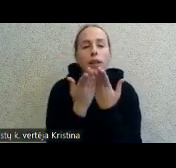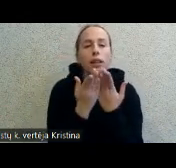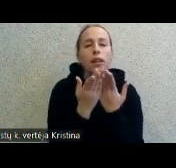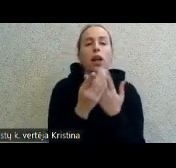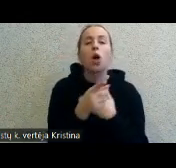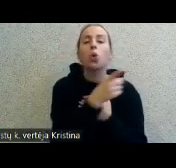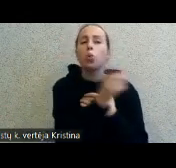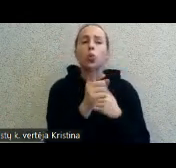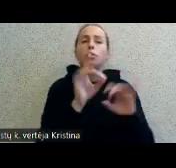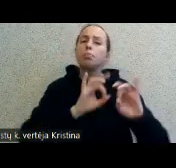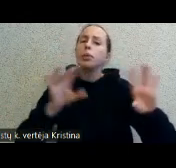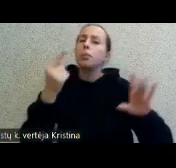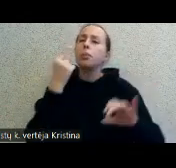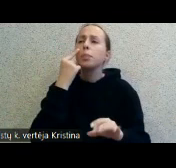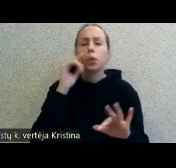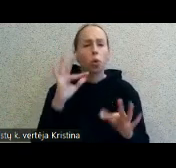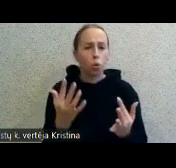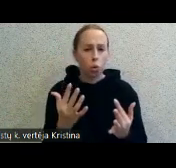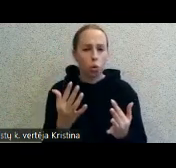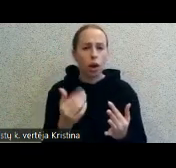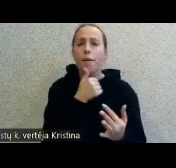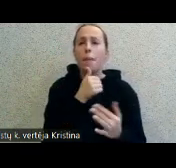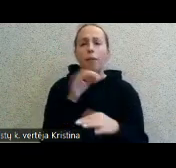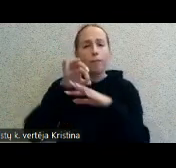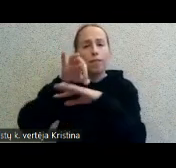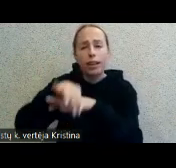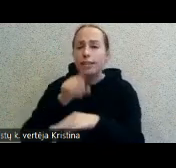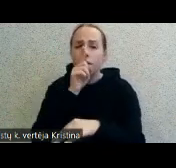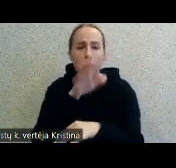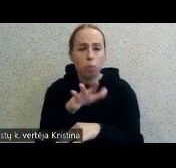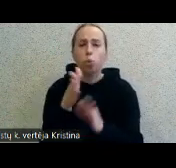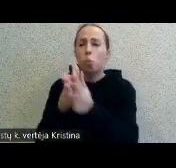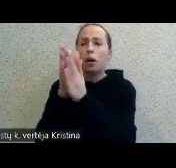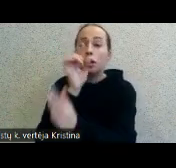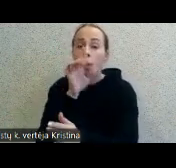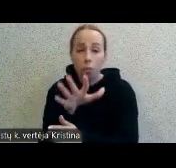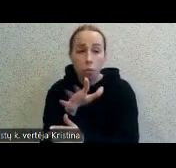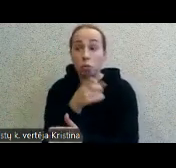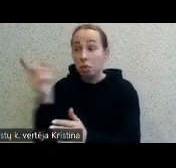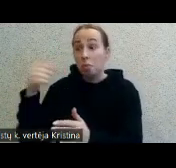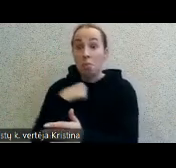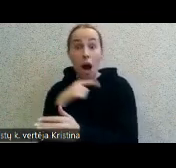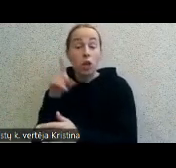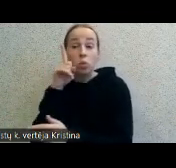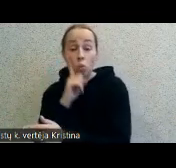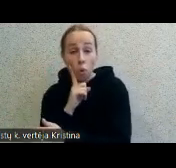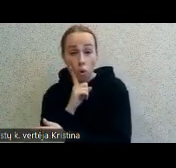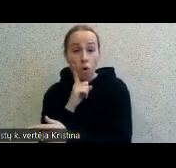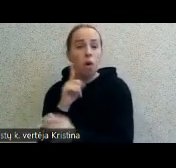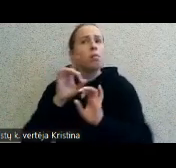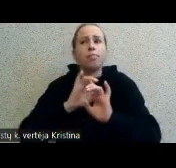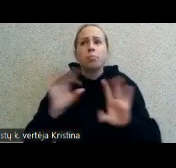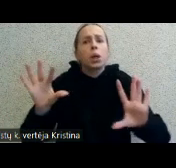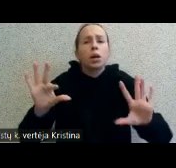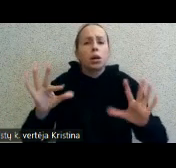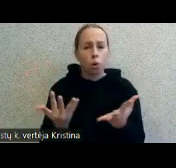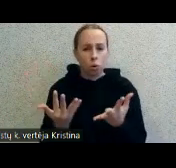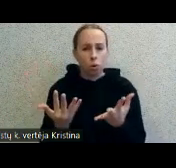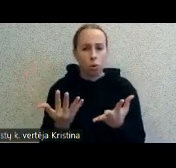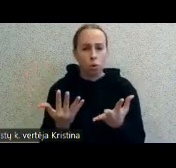skirtumą? Neverčiant jų skaityti, neprašant skaityti. Žodžiu, kokia yra ta